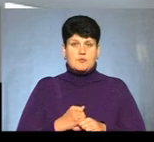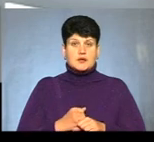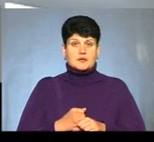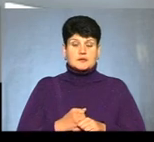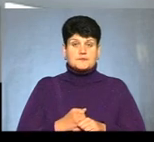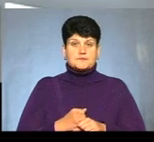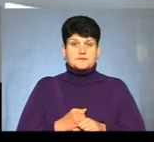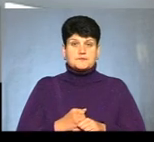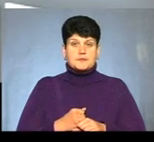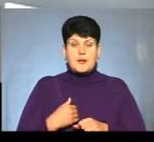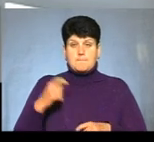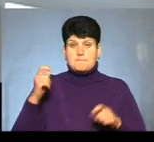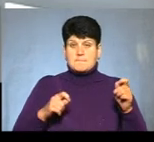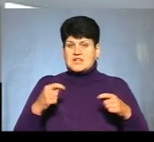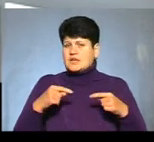це робити.